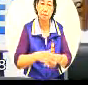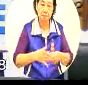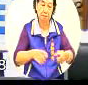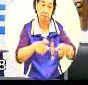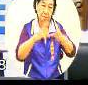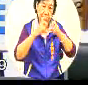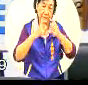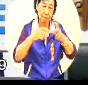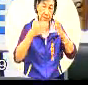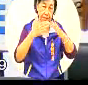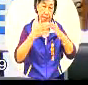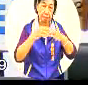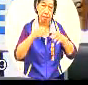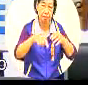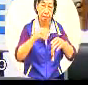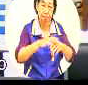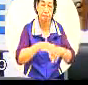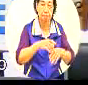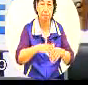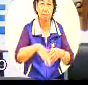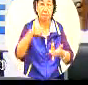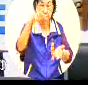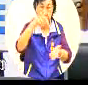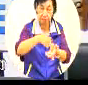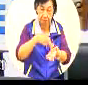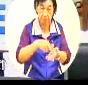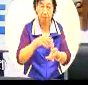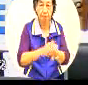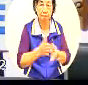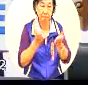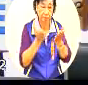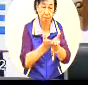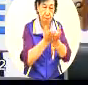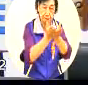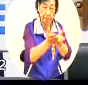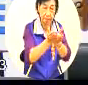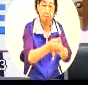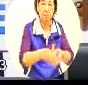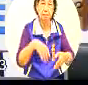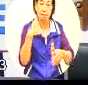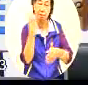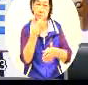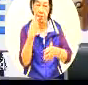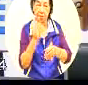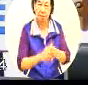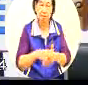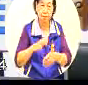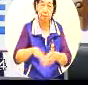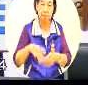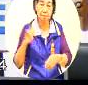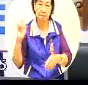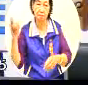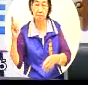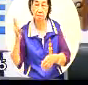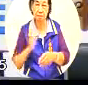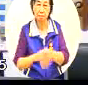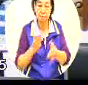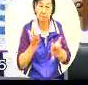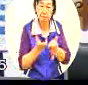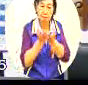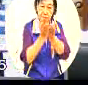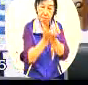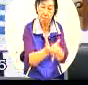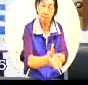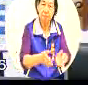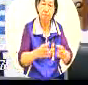离是我就站在渡轮口看着等待搭渡轮回家，但是呢渡